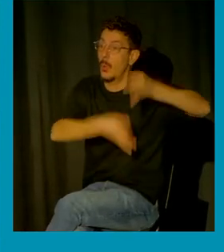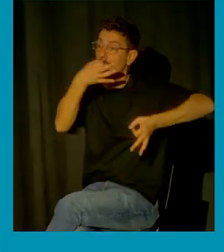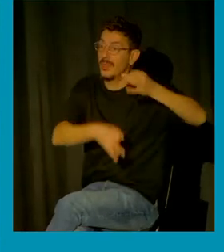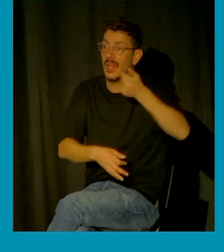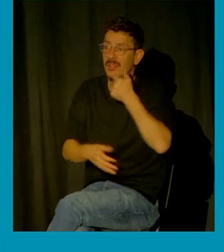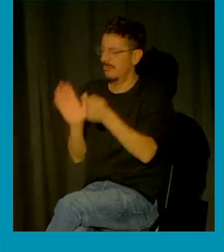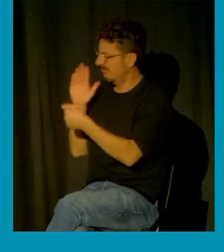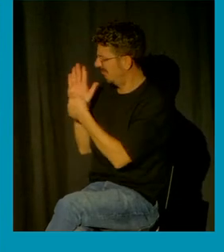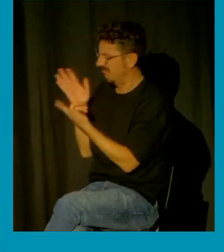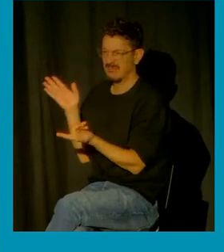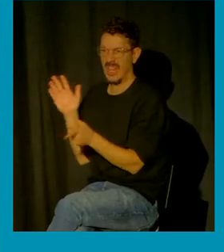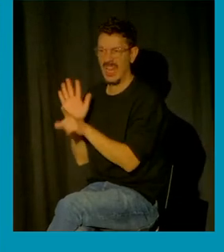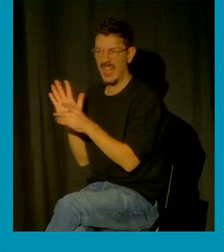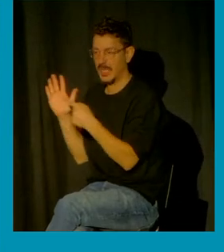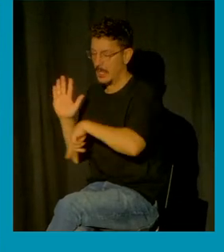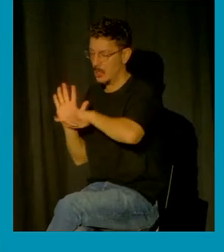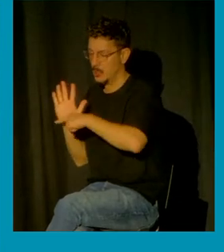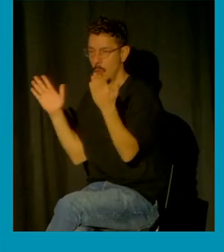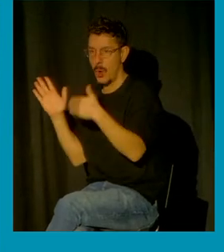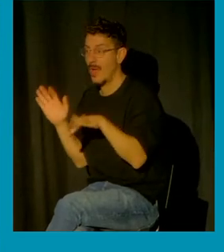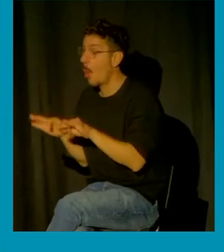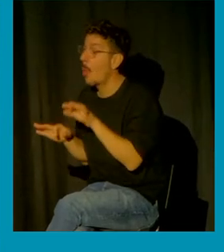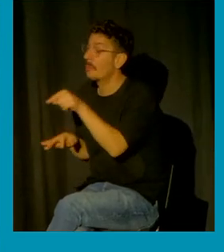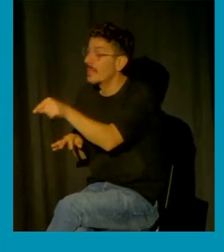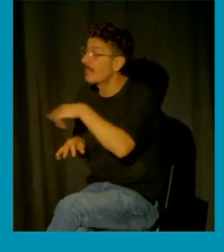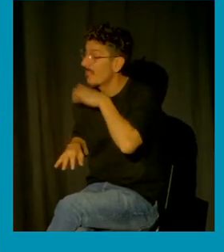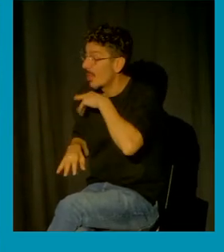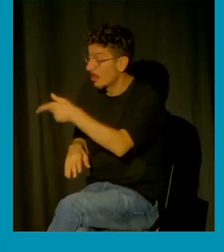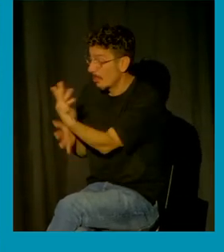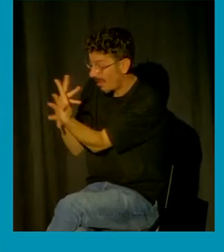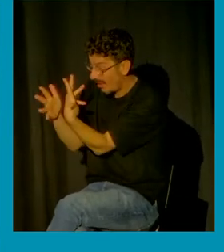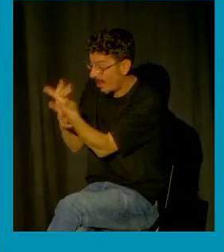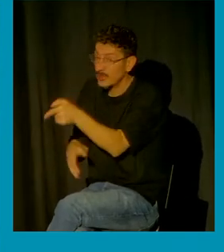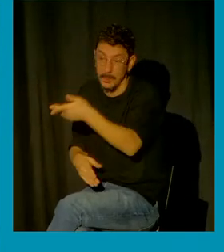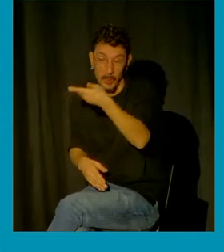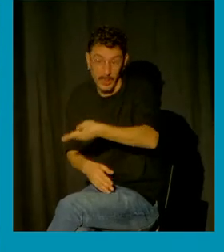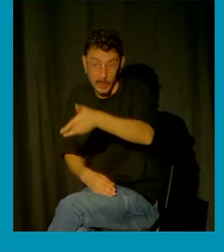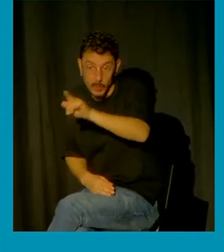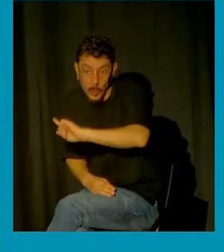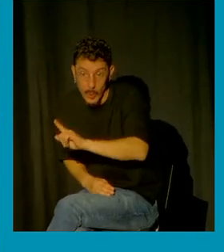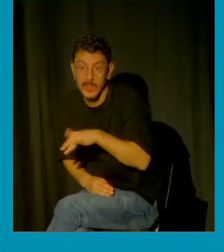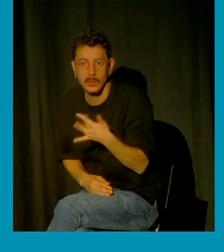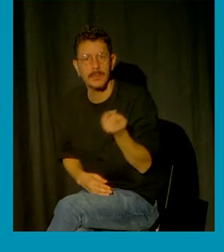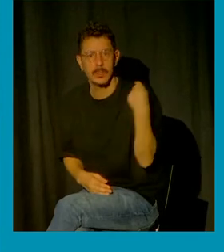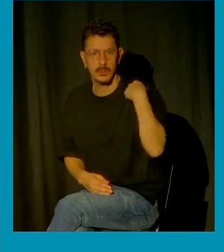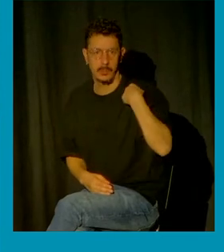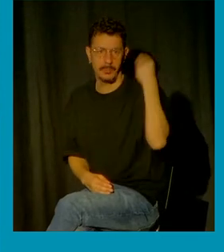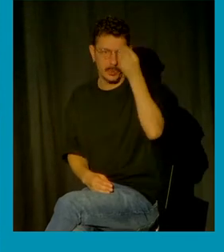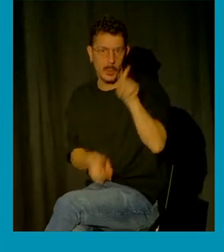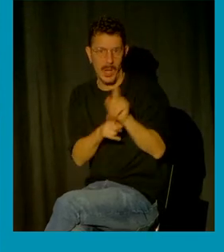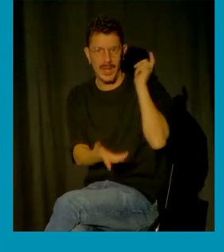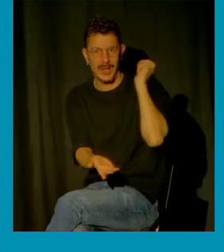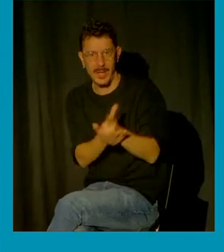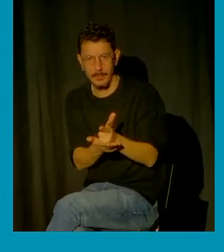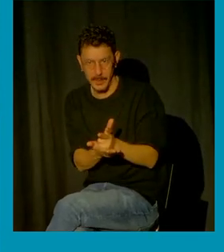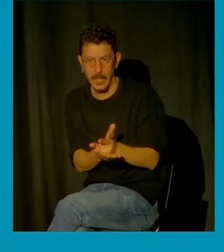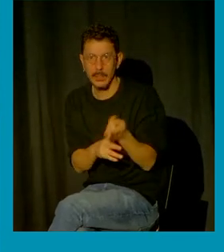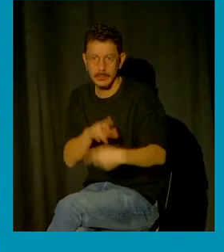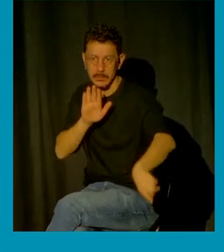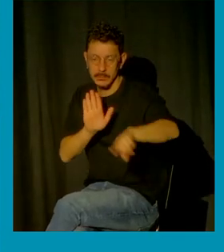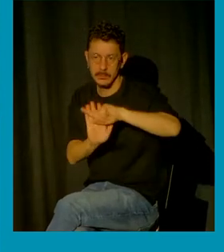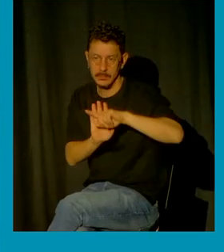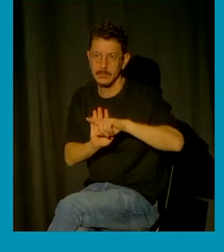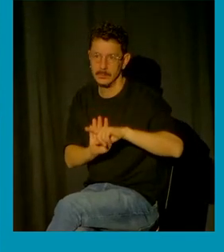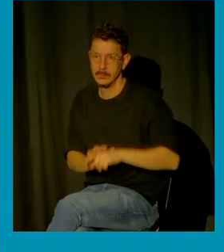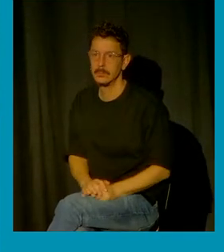que estiguin a la llei i això també és un repte que estigui a la llei no significa ni que els operadors policials